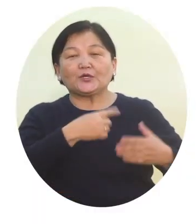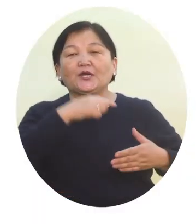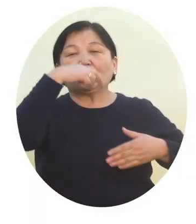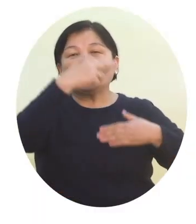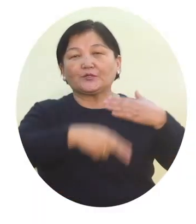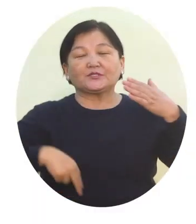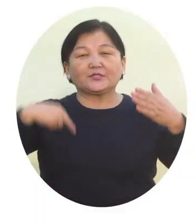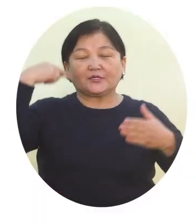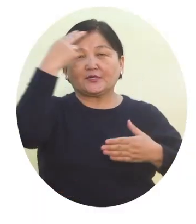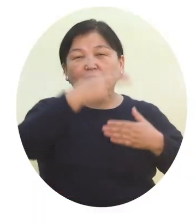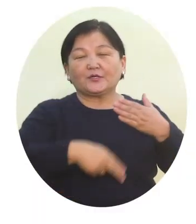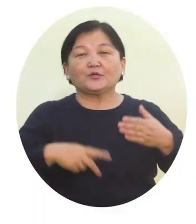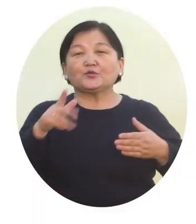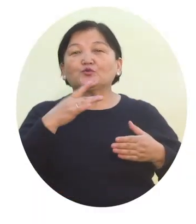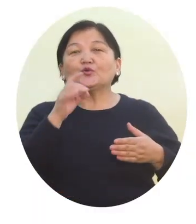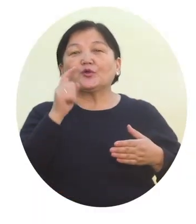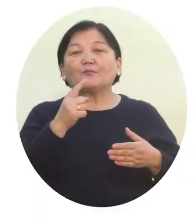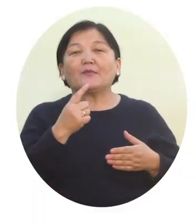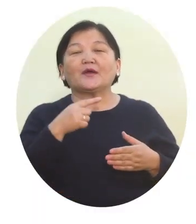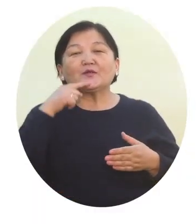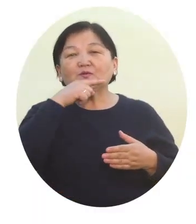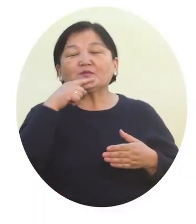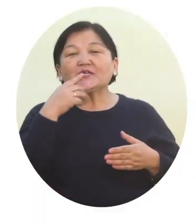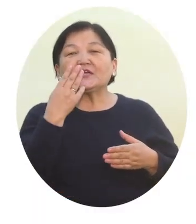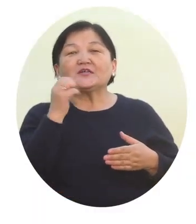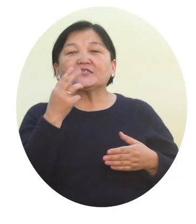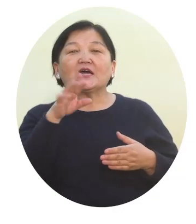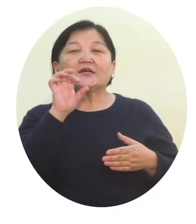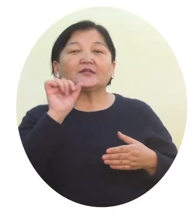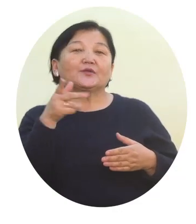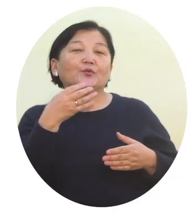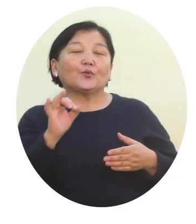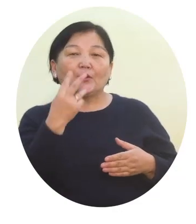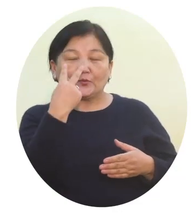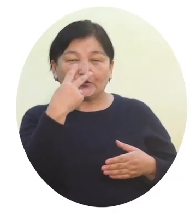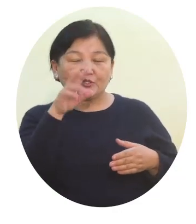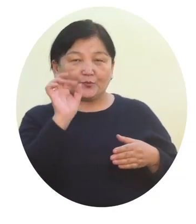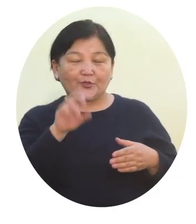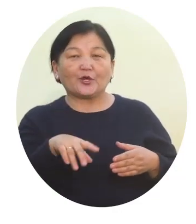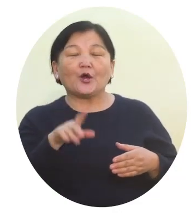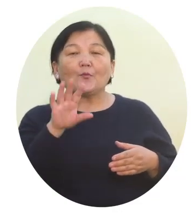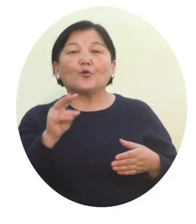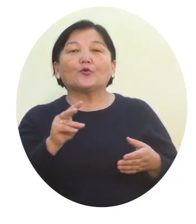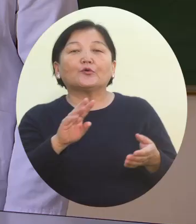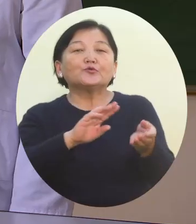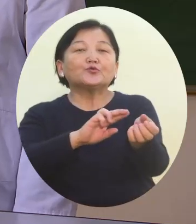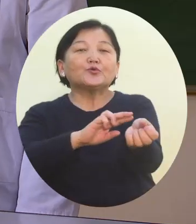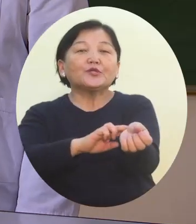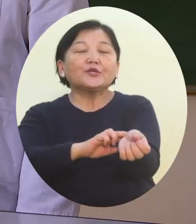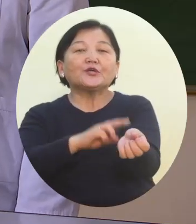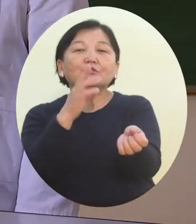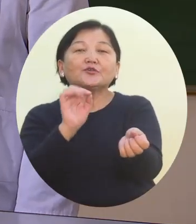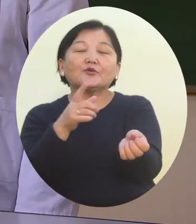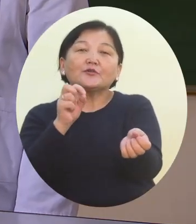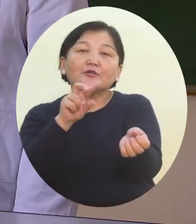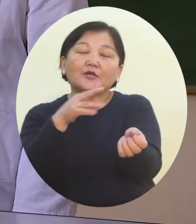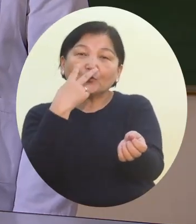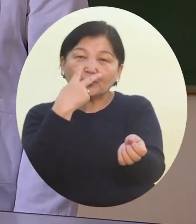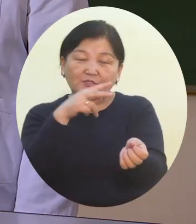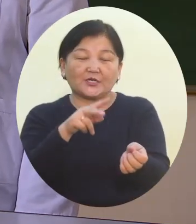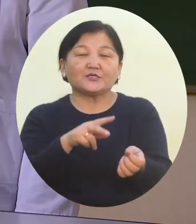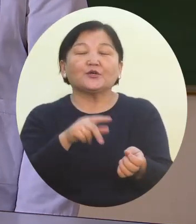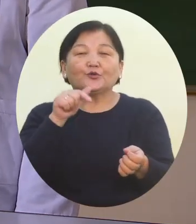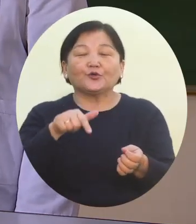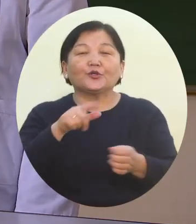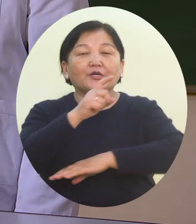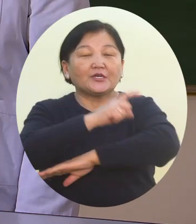гаргадаг болохыг зүрх судасны зохил тоолох туршилтаар тодорхойлох гэсэн суралцсан зорилтын хүрээнд хичээлээ